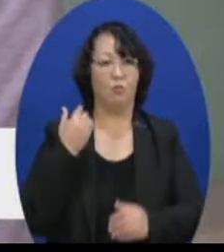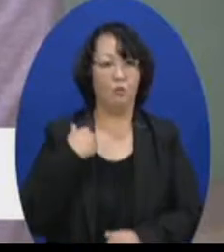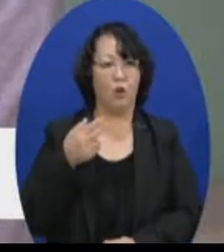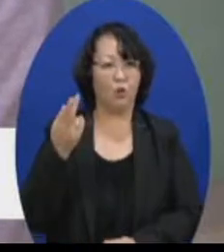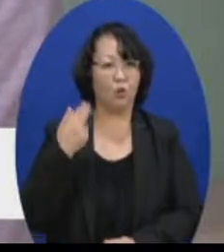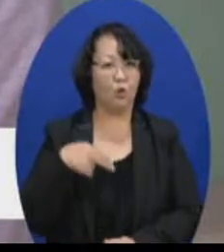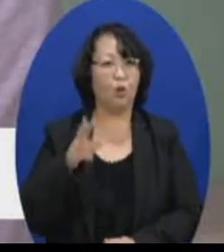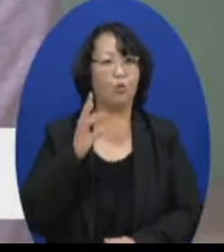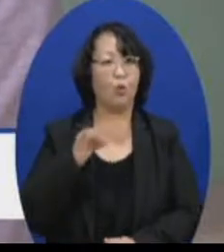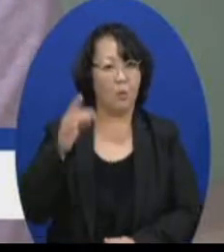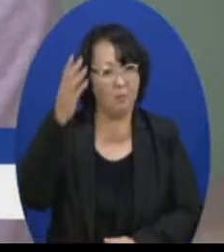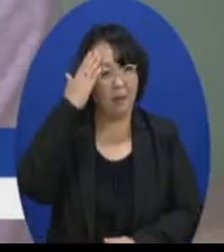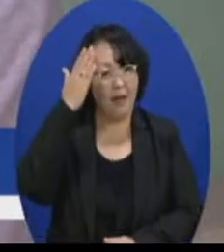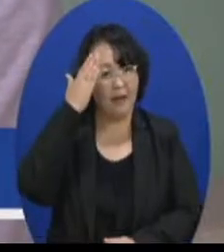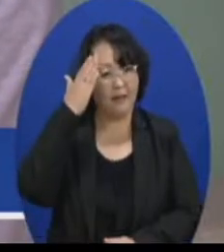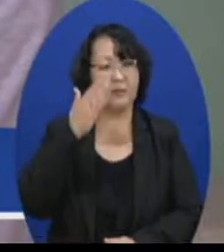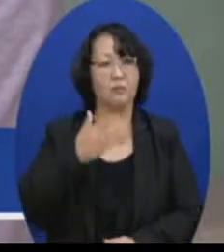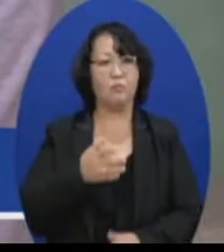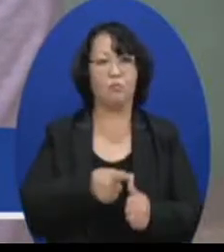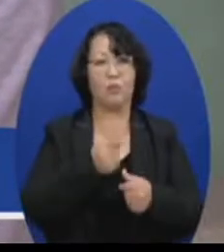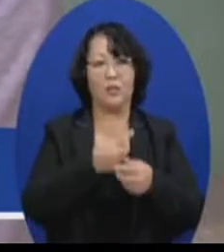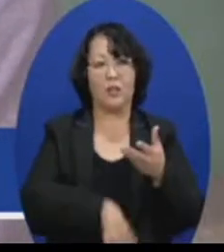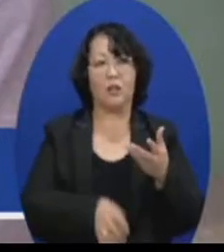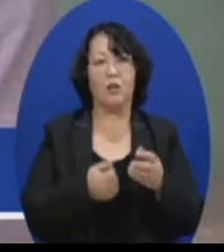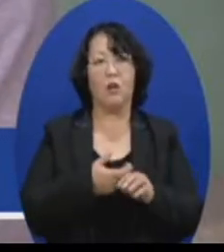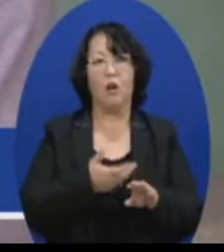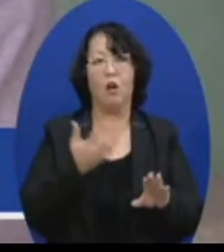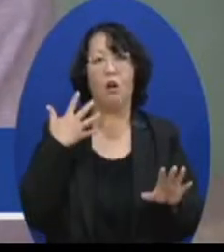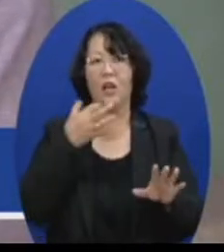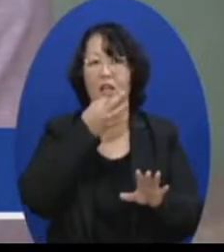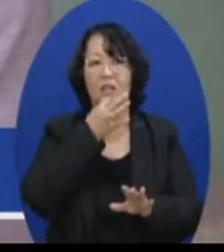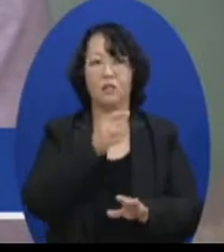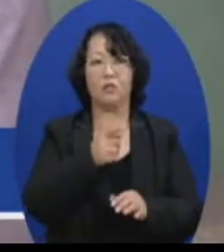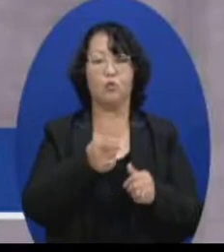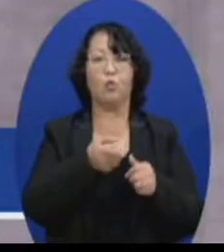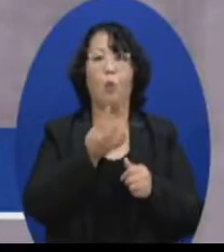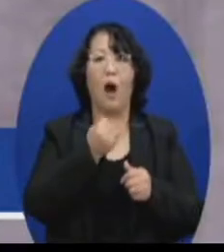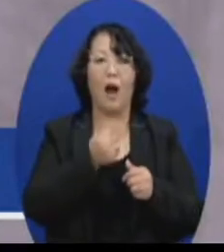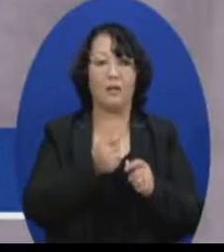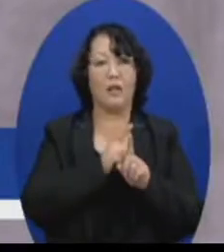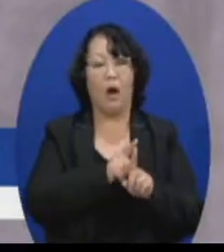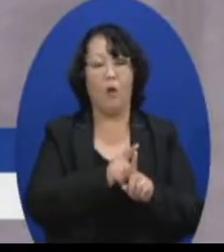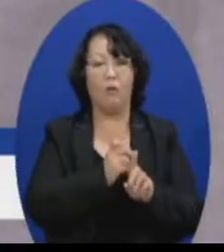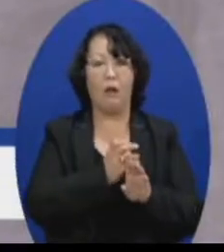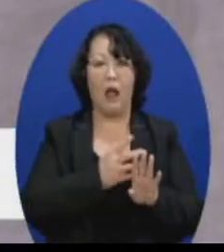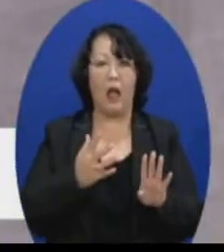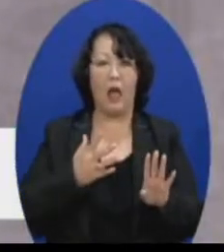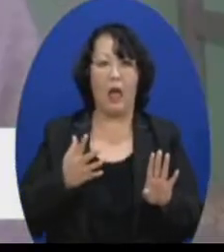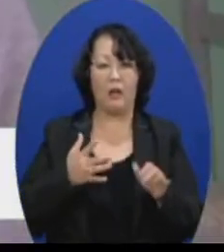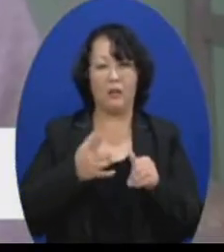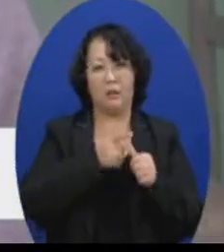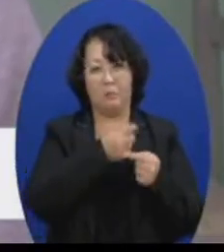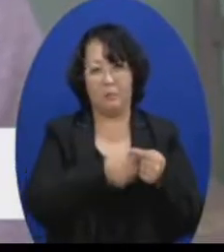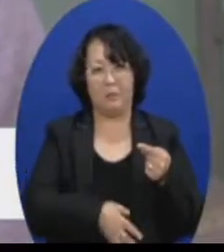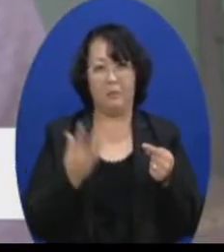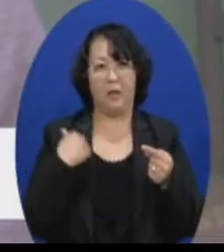байранд бүртгүүлэхдээ хэд хоногийн өмнөөс очролж ихс дугаар номерыг авч ийж бүртгүүлдэг байсан. Дотор байр